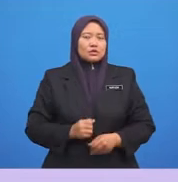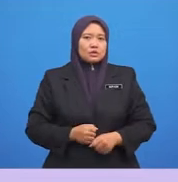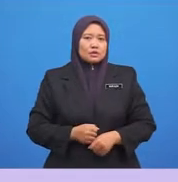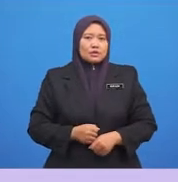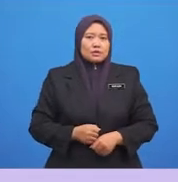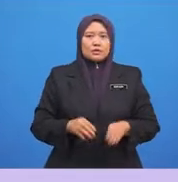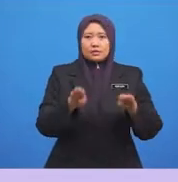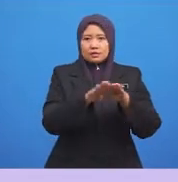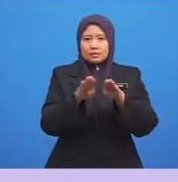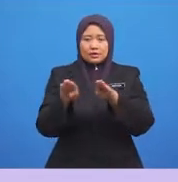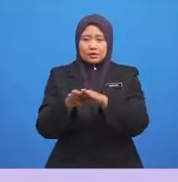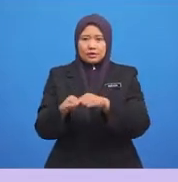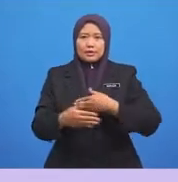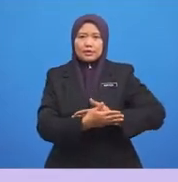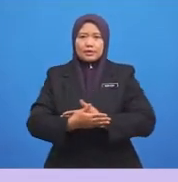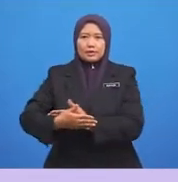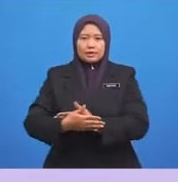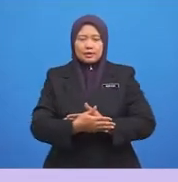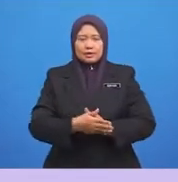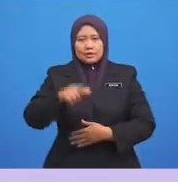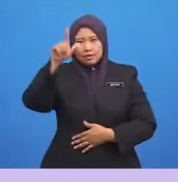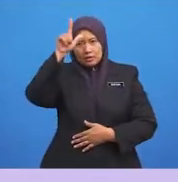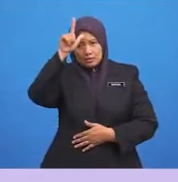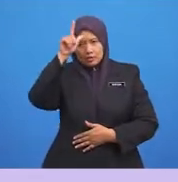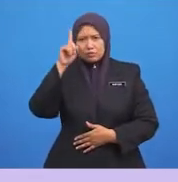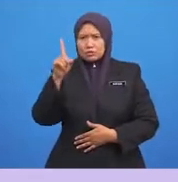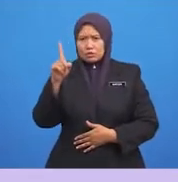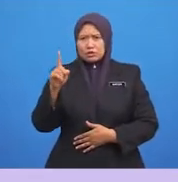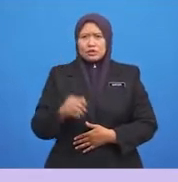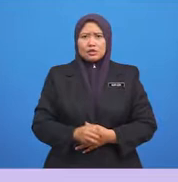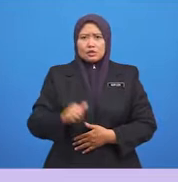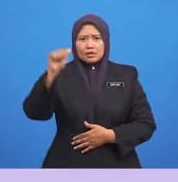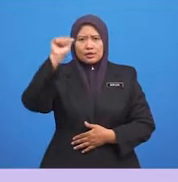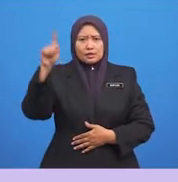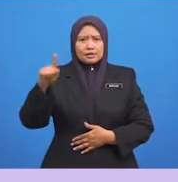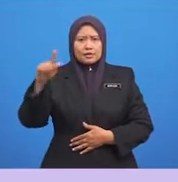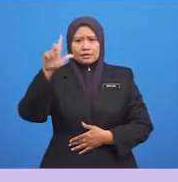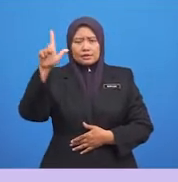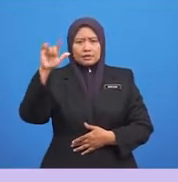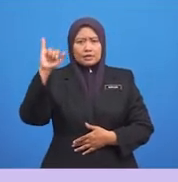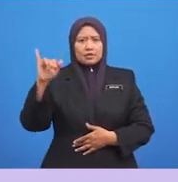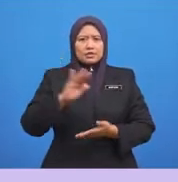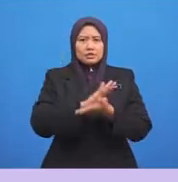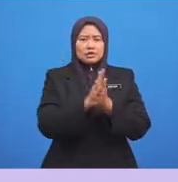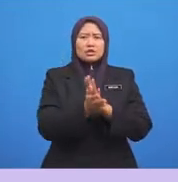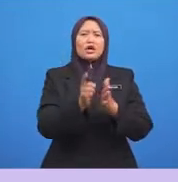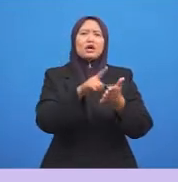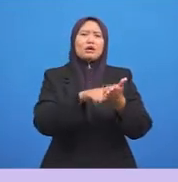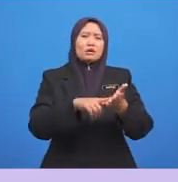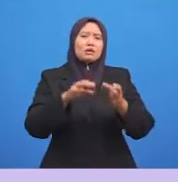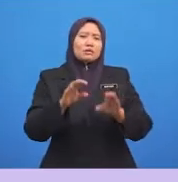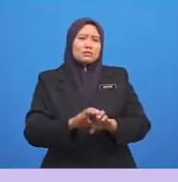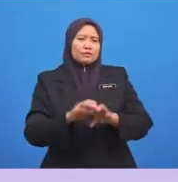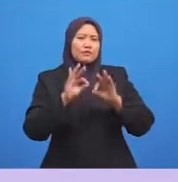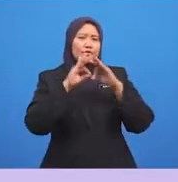Sebagai anak lelaki tunggal, Azli menjadi apa keluarga Encik Jamal?